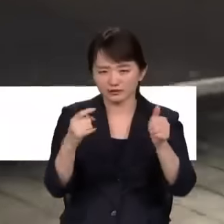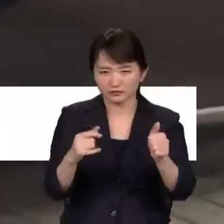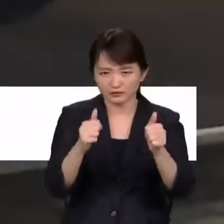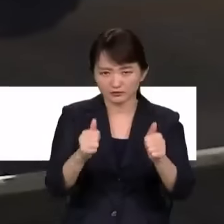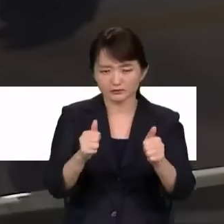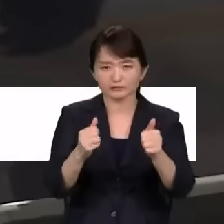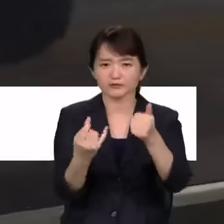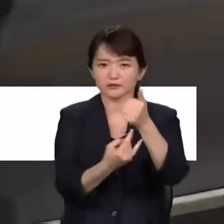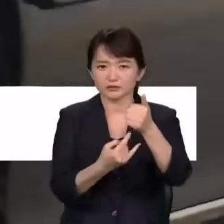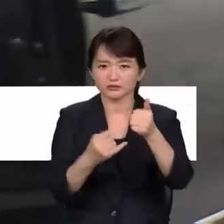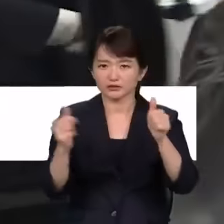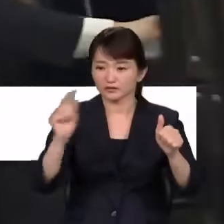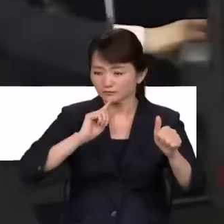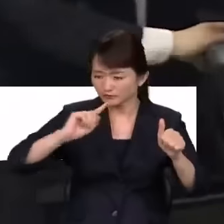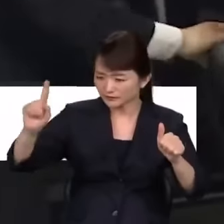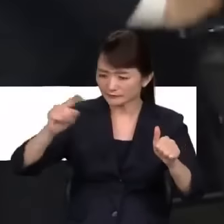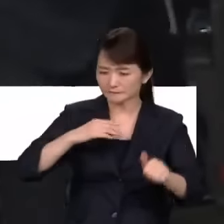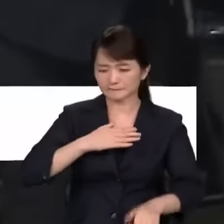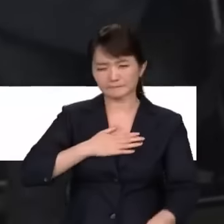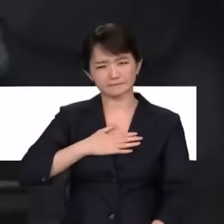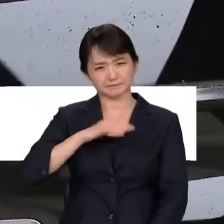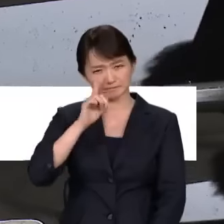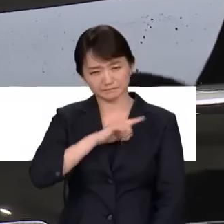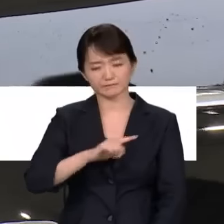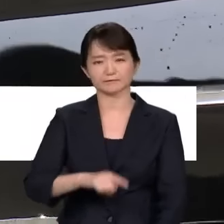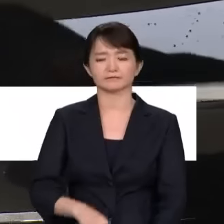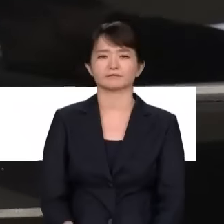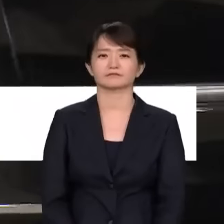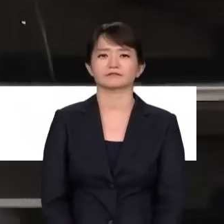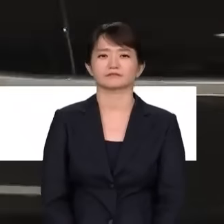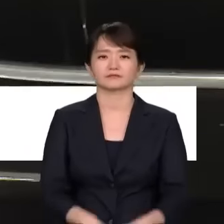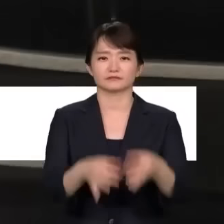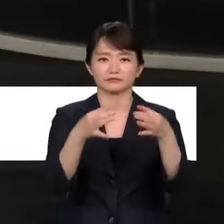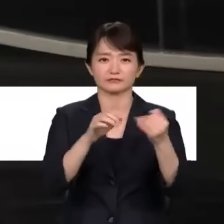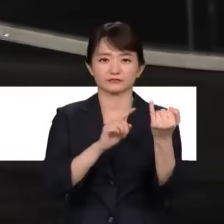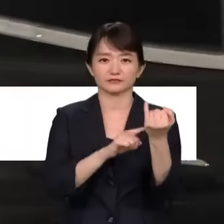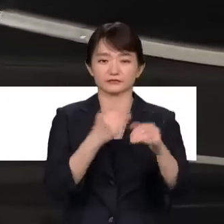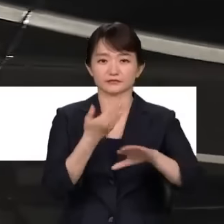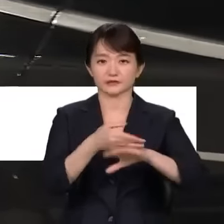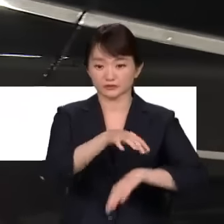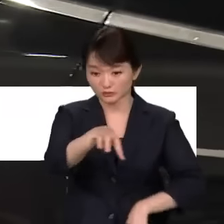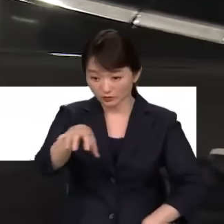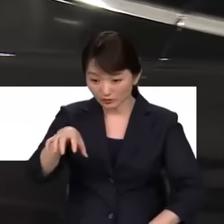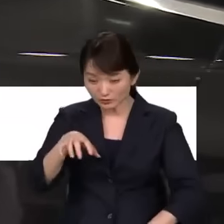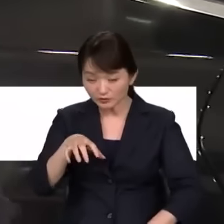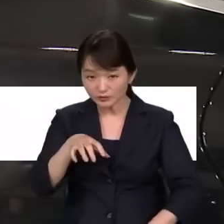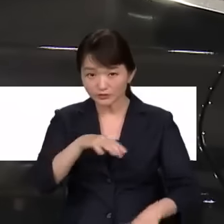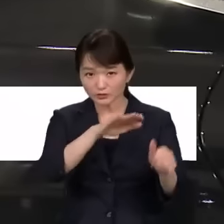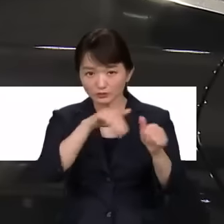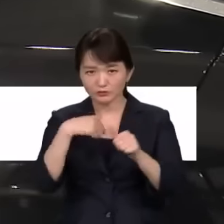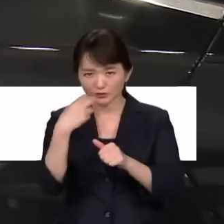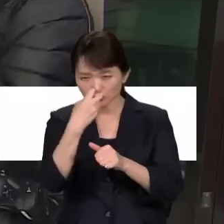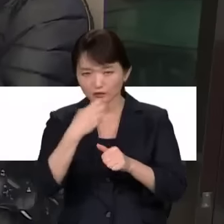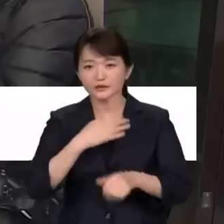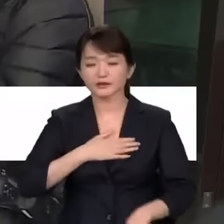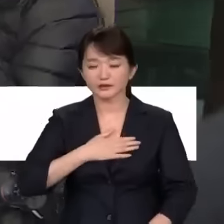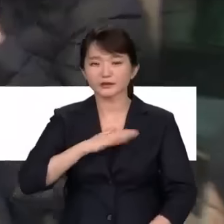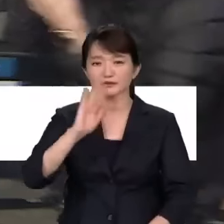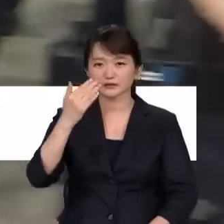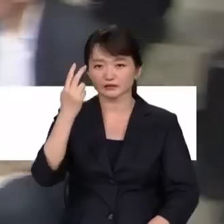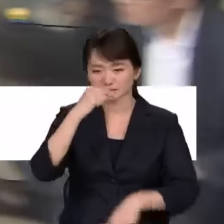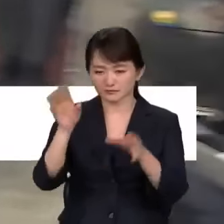회부 결정에 대해 불쾌할 수밖에 없을 것으로 보입니다. 김 여사가 제3의 장소에서 조사를 받은 사실이 알려진 뒤 이